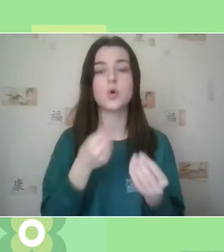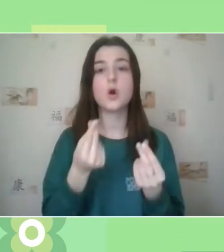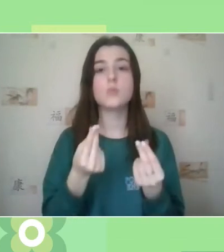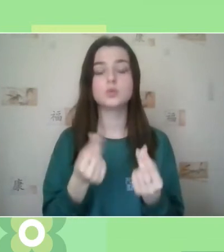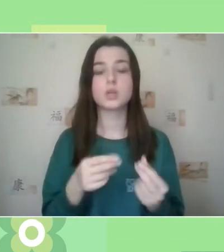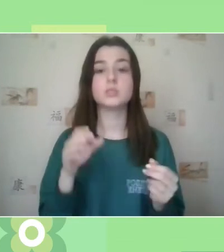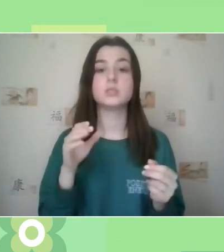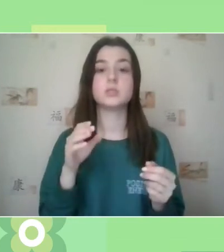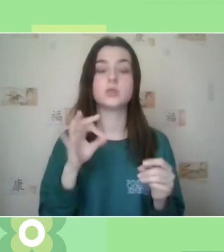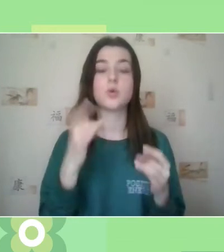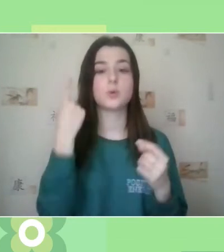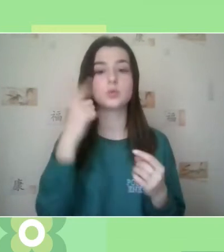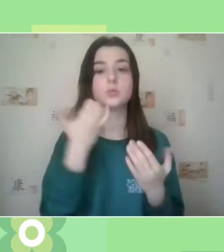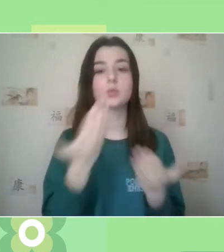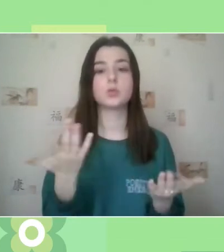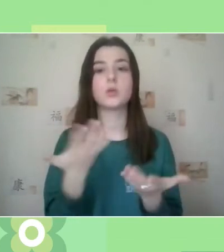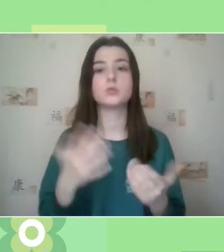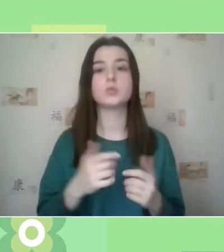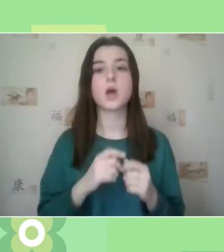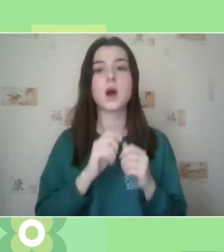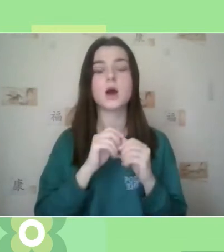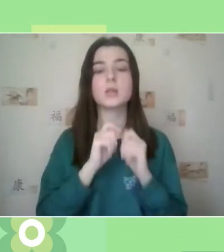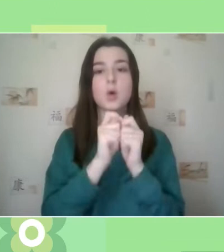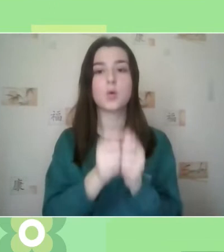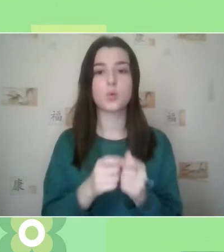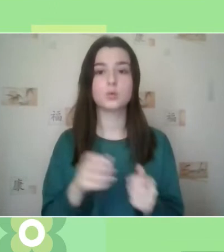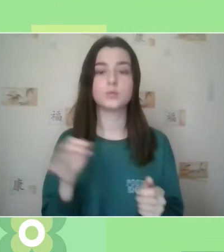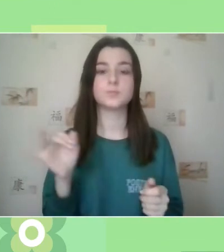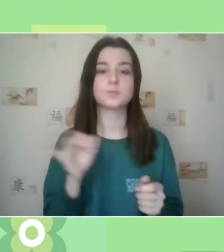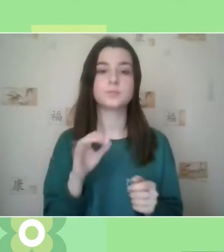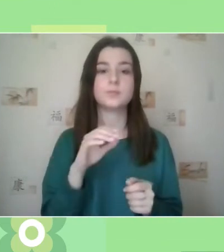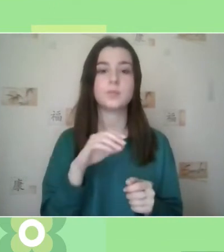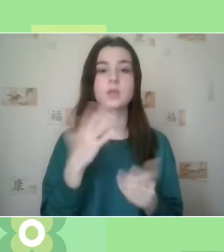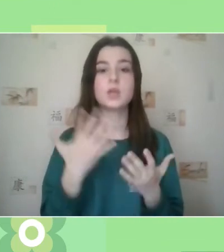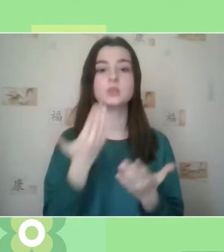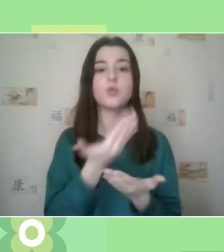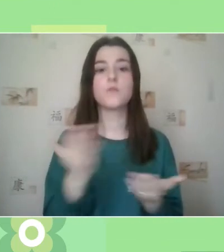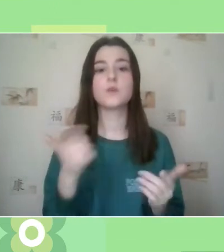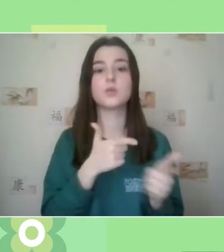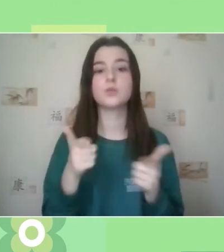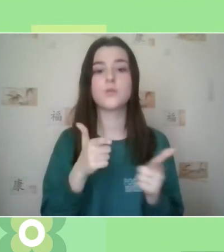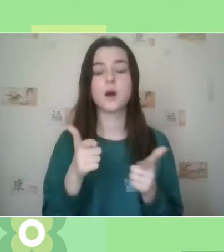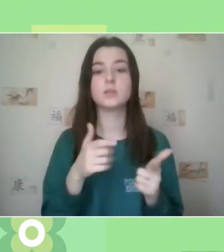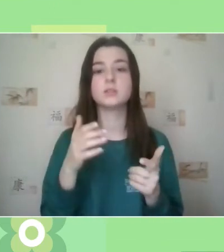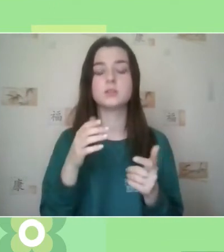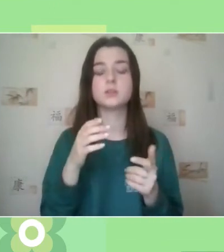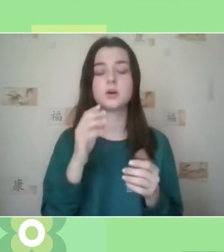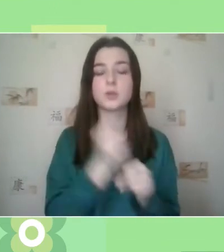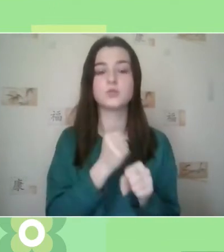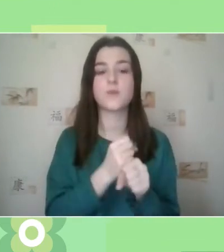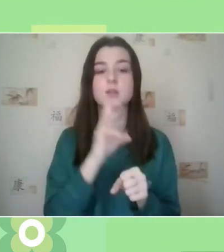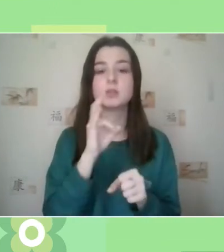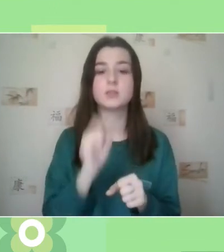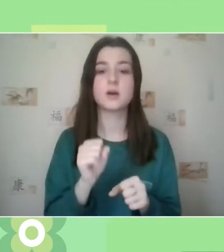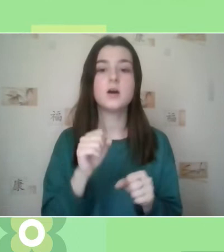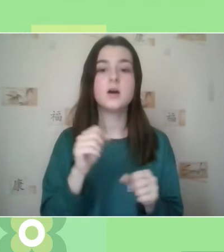винагороду. А є таке англійське слово perk, і якщо ви працювали на краудфандингових платформах, це онлайн-платформи по